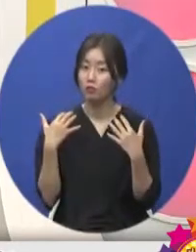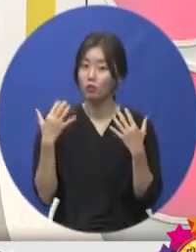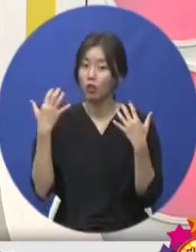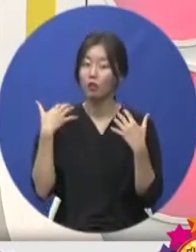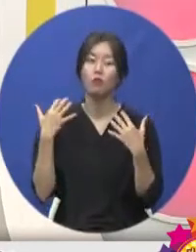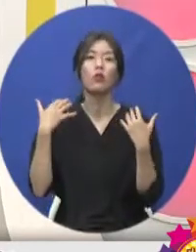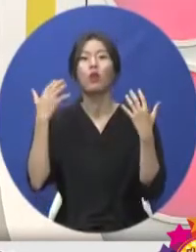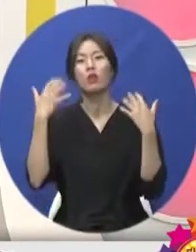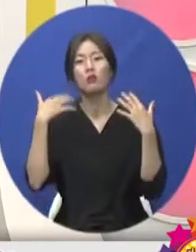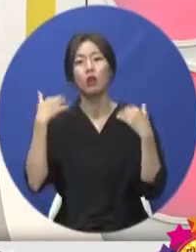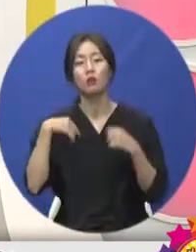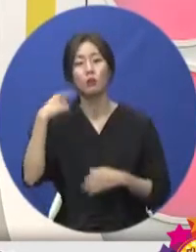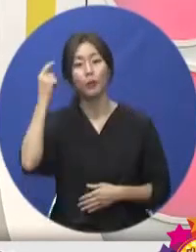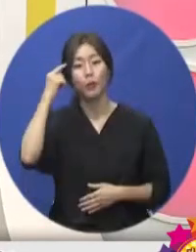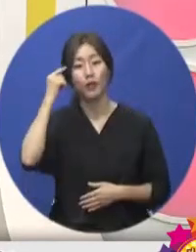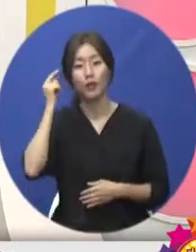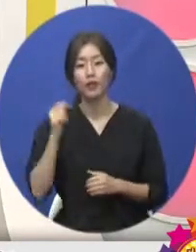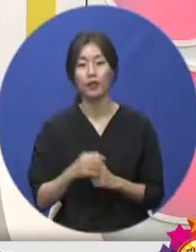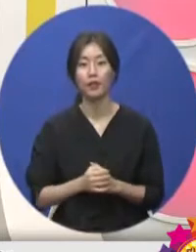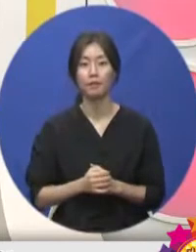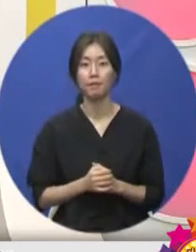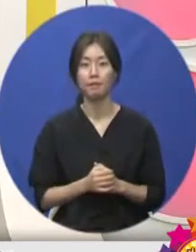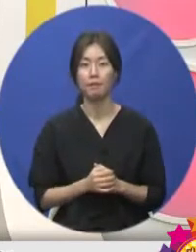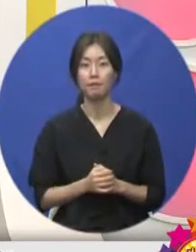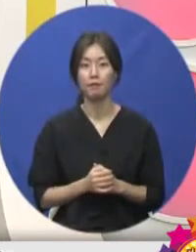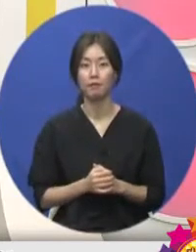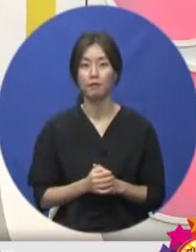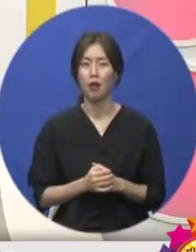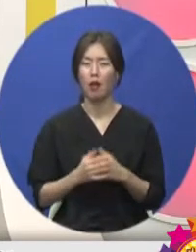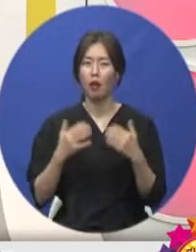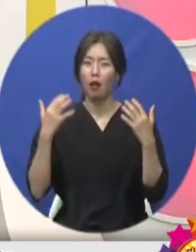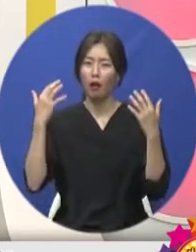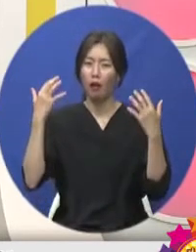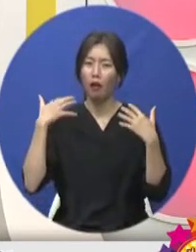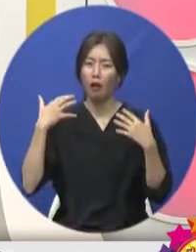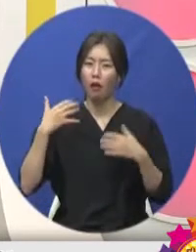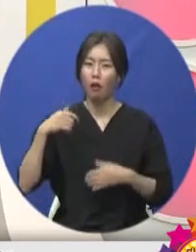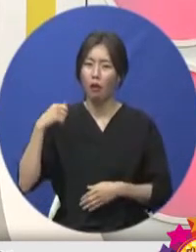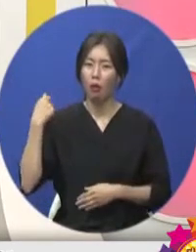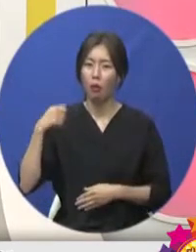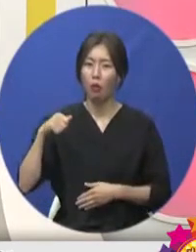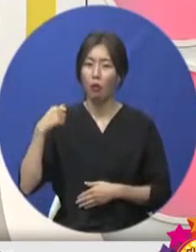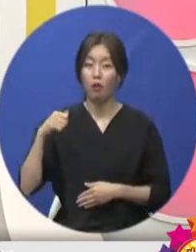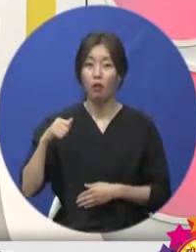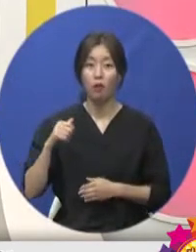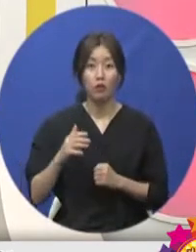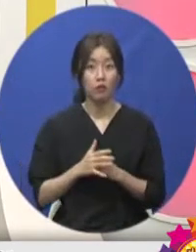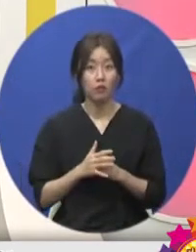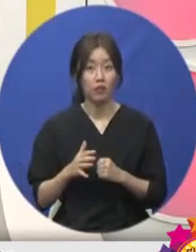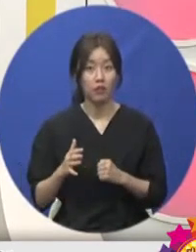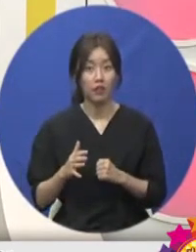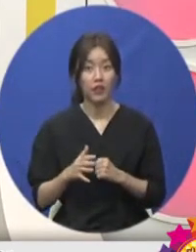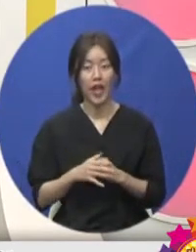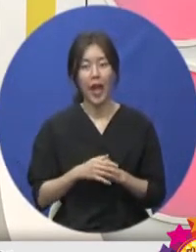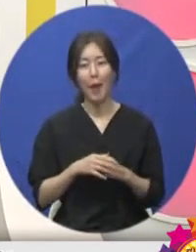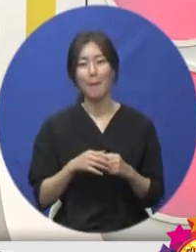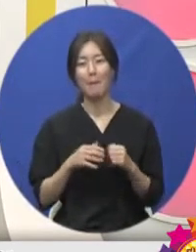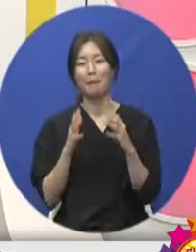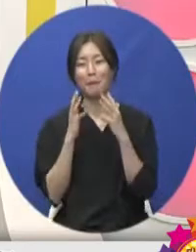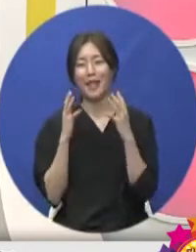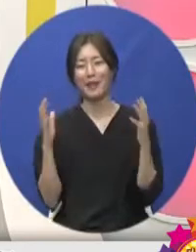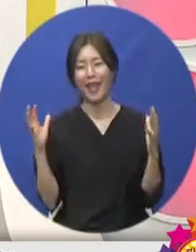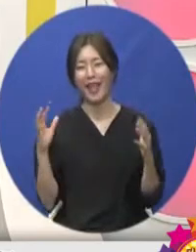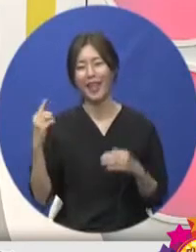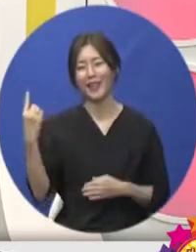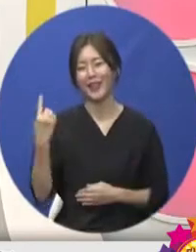여름이요. 여름이죠. 예. 네. 왜 그럴까요? 날씨도 덥고 하니까. 아니. 비만 오니까.